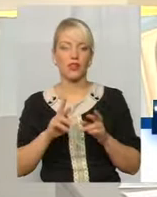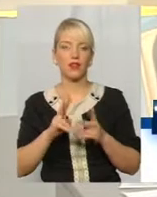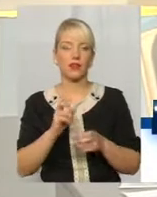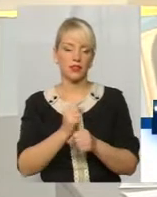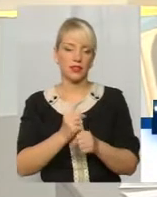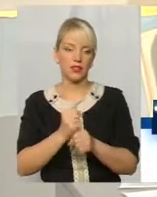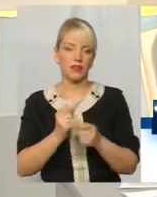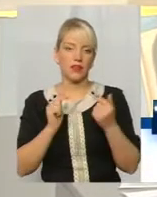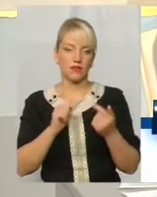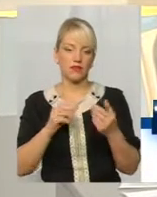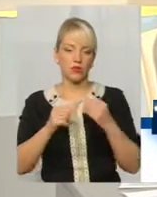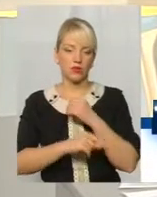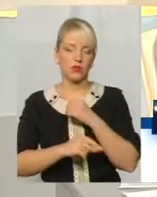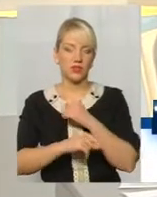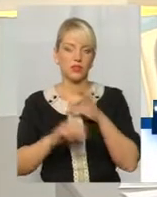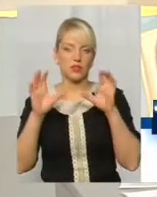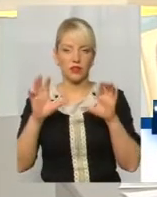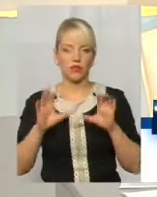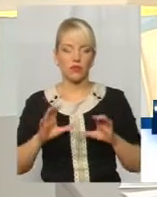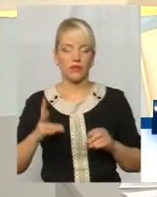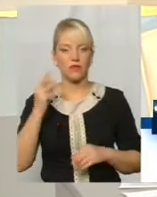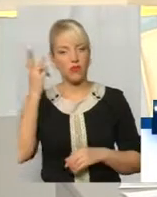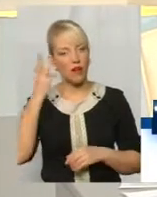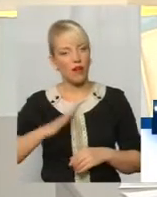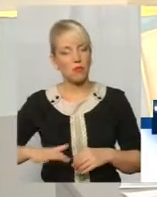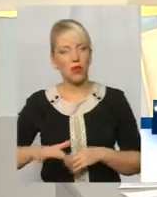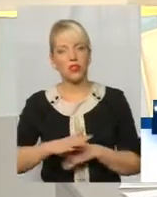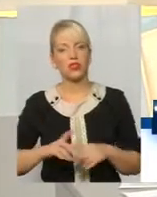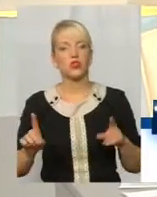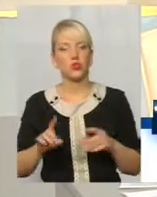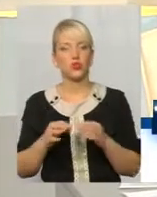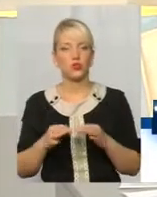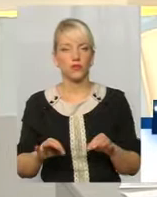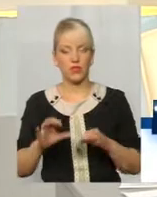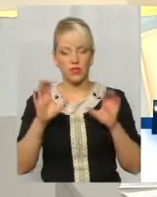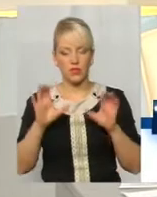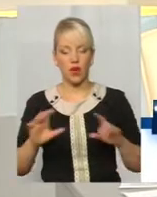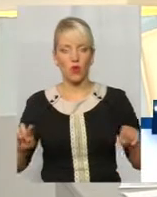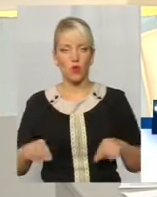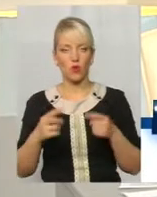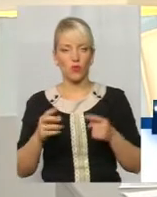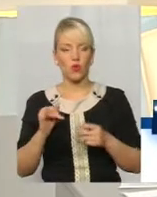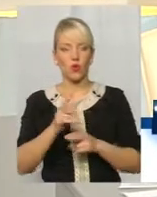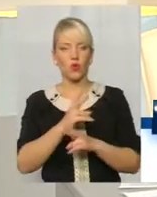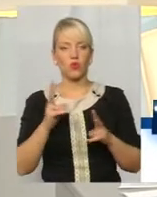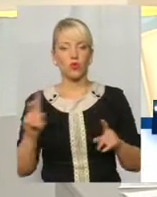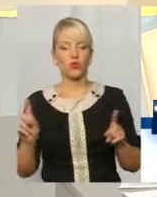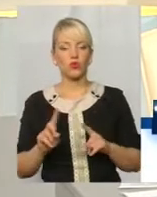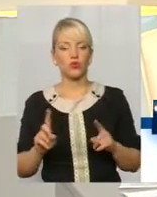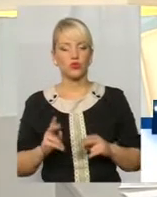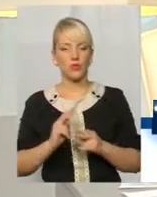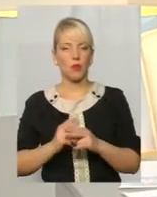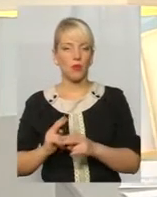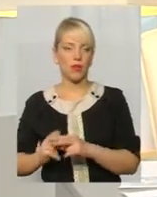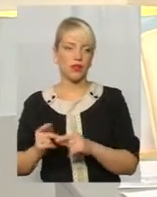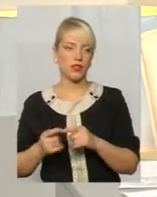діє антикорупційне законодавство на Хмельниччині, що дозволив законотворець і кому для того, аби